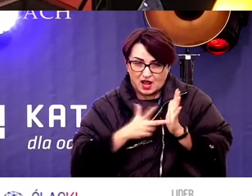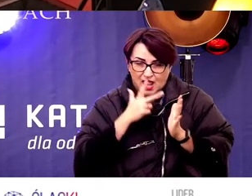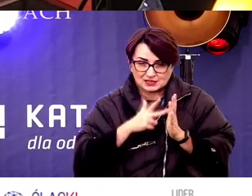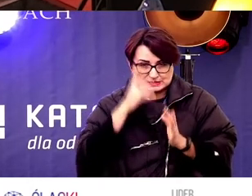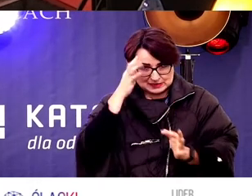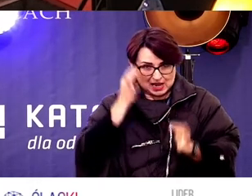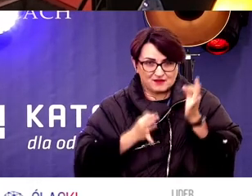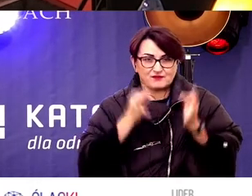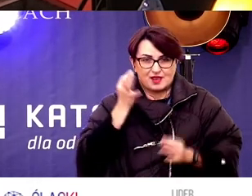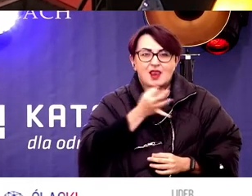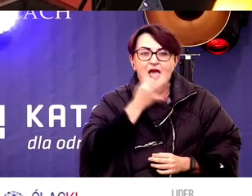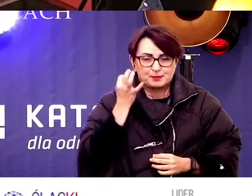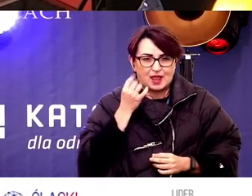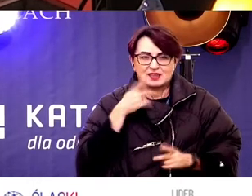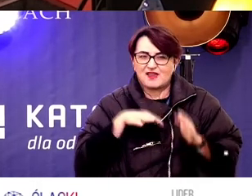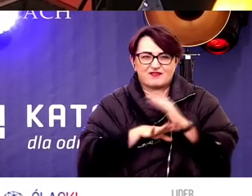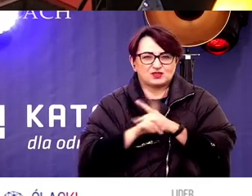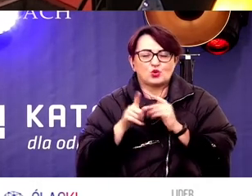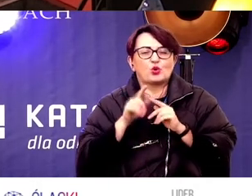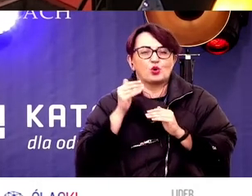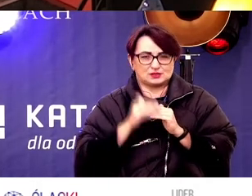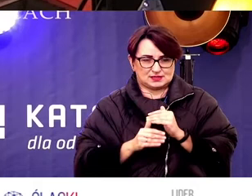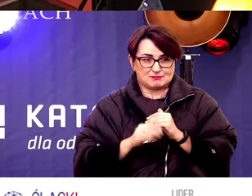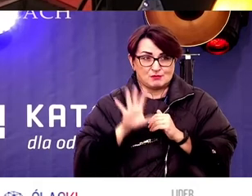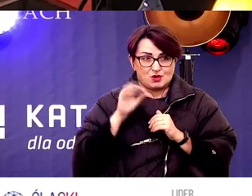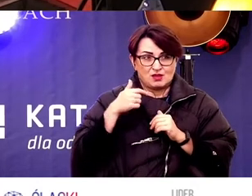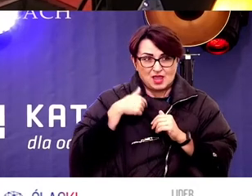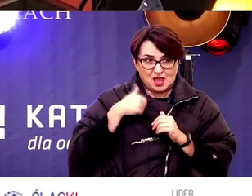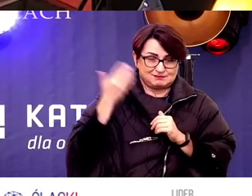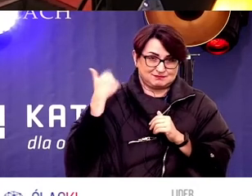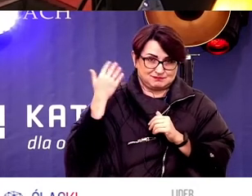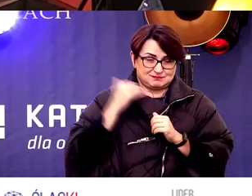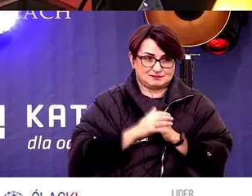zastanowić, a nie wyjdzie to tak do końca. Ja kiedyś